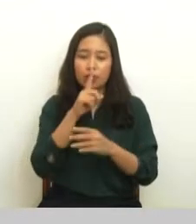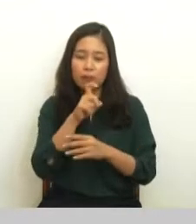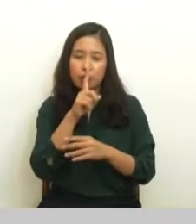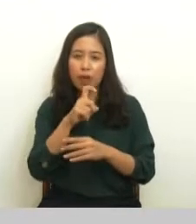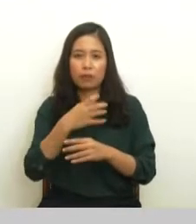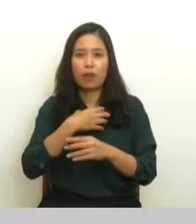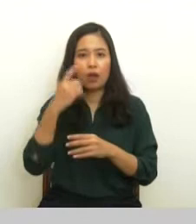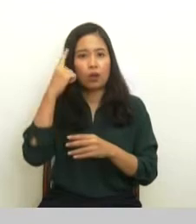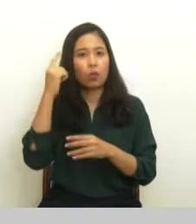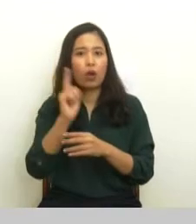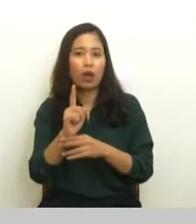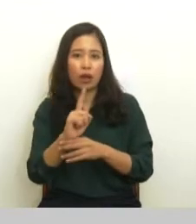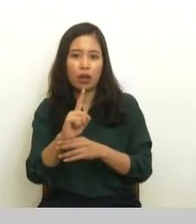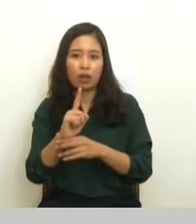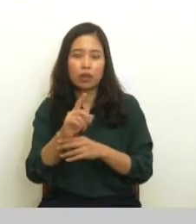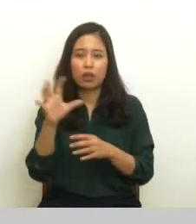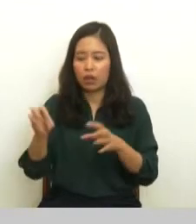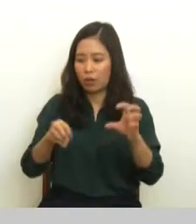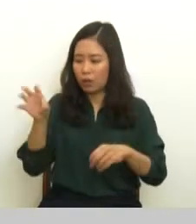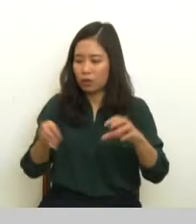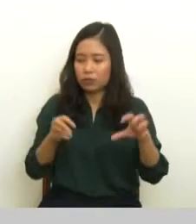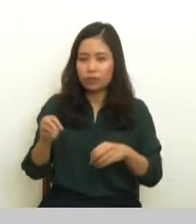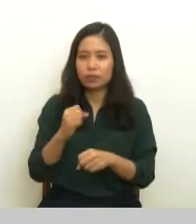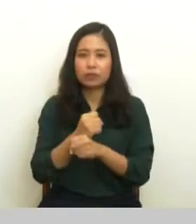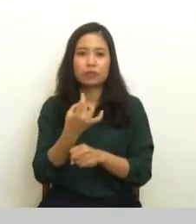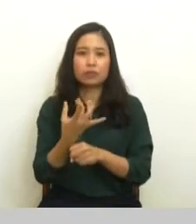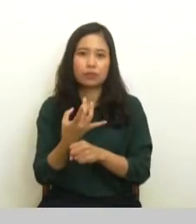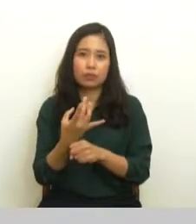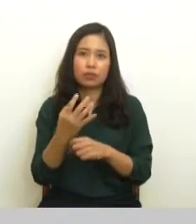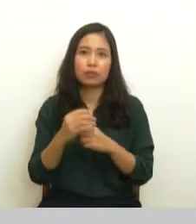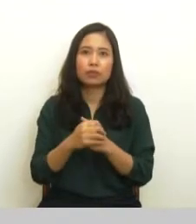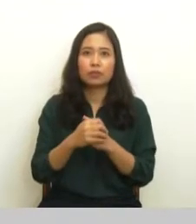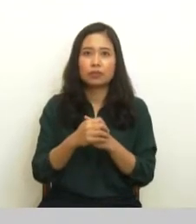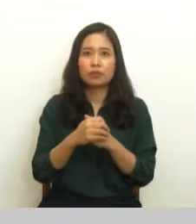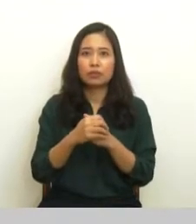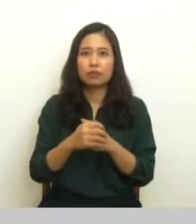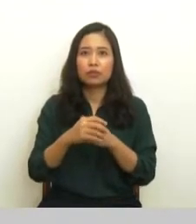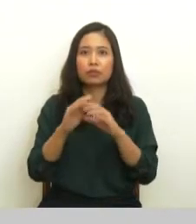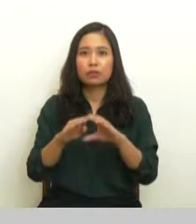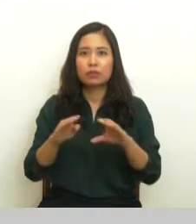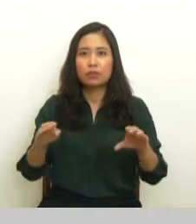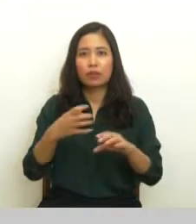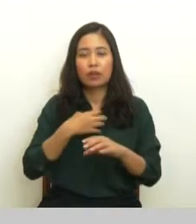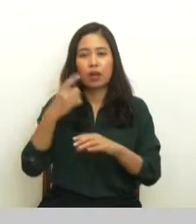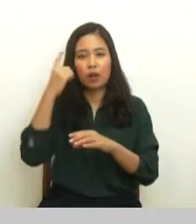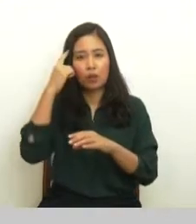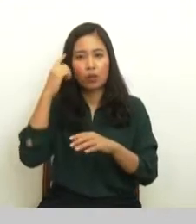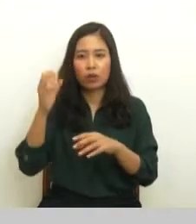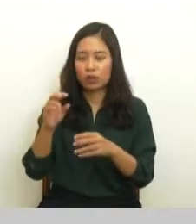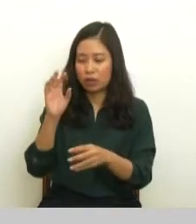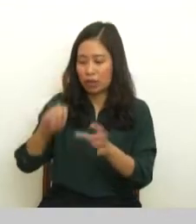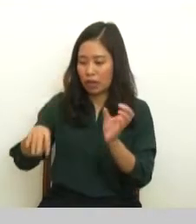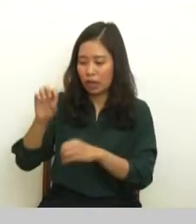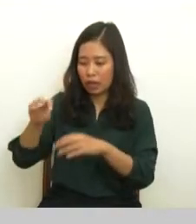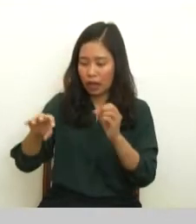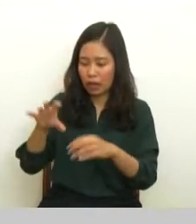ารรู้ว่เราจะนำขยะไปทำอะไรได้บ้างอย่างไรคำถามแรกคือเด็กอยากรู้ว่าขยะที่พบในโรงเรีนมีอะไร